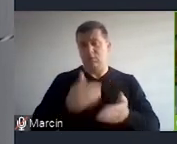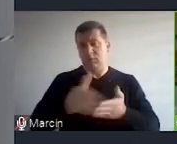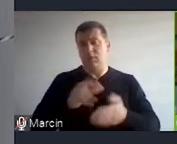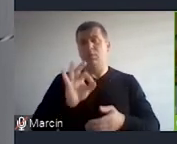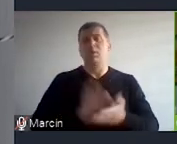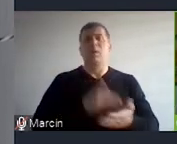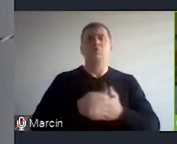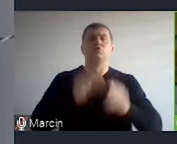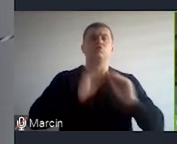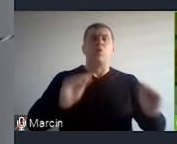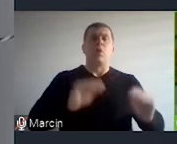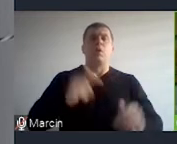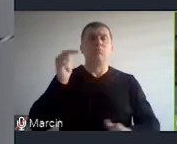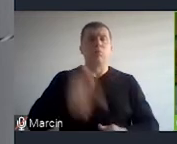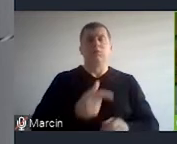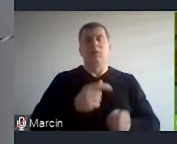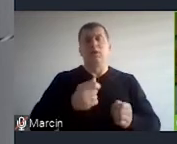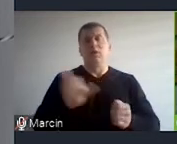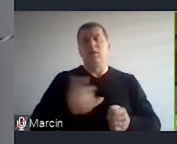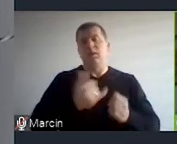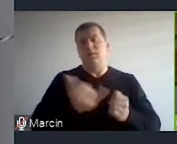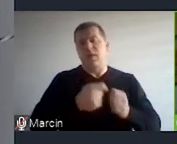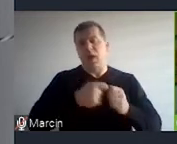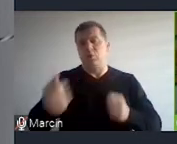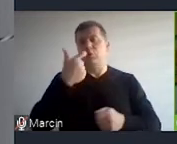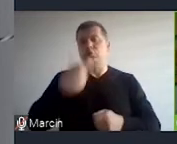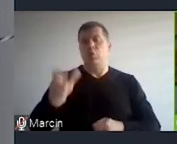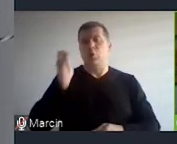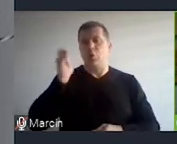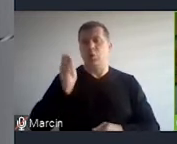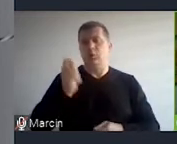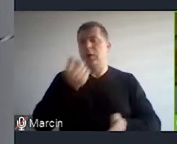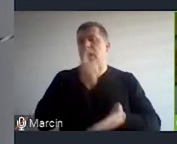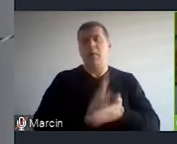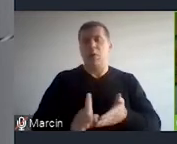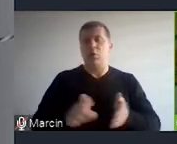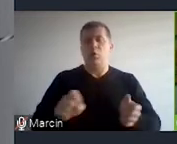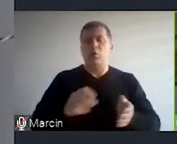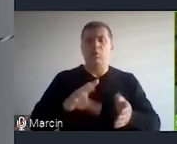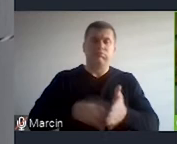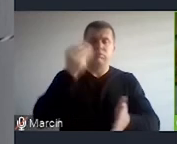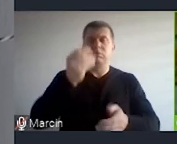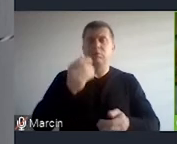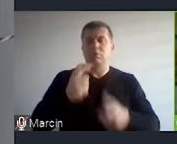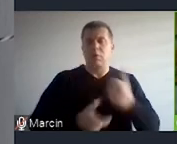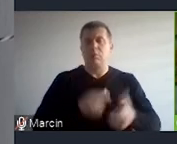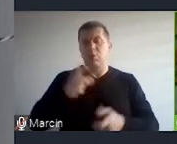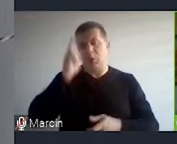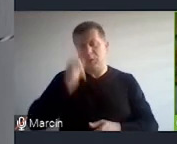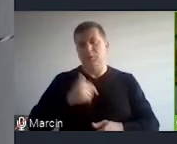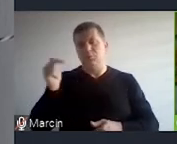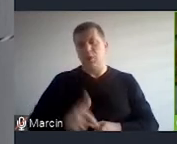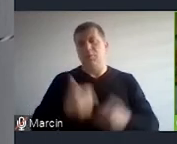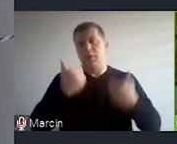przykład szkolenie musi trwać 100 godzin i nie udało się go już dokończyć, to instytucja